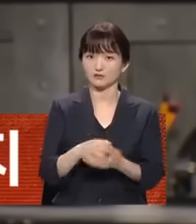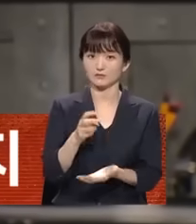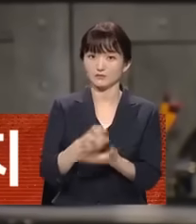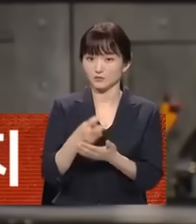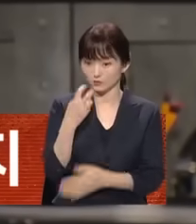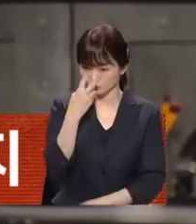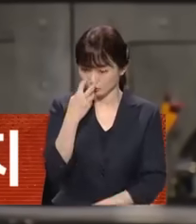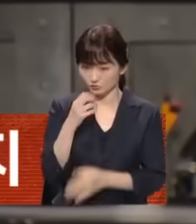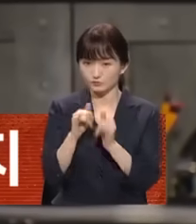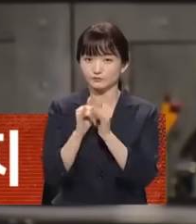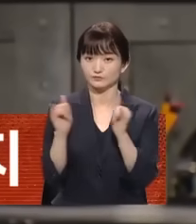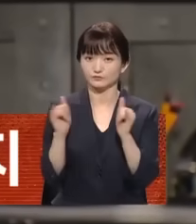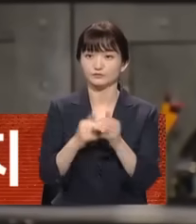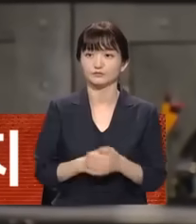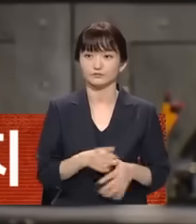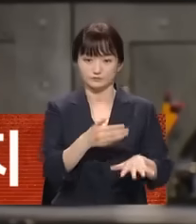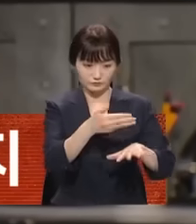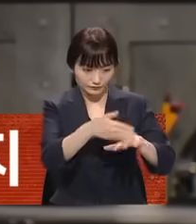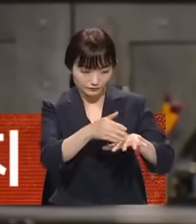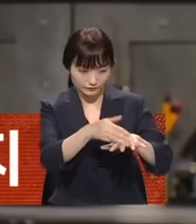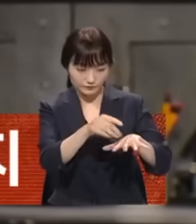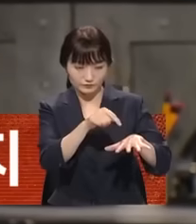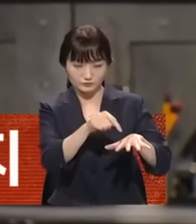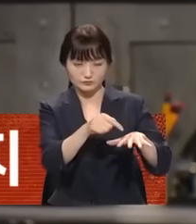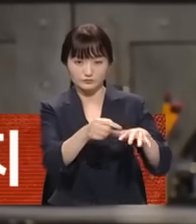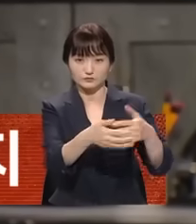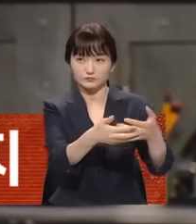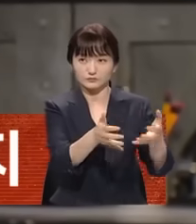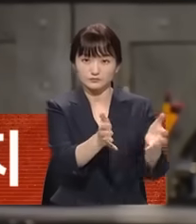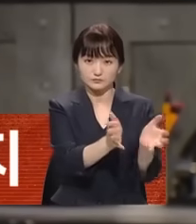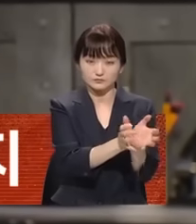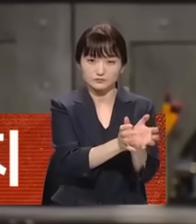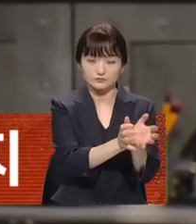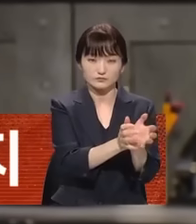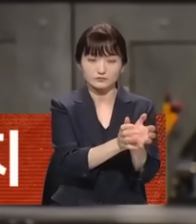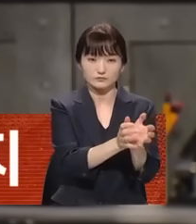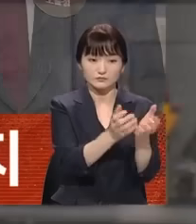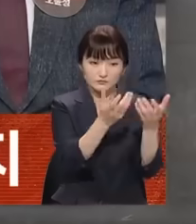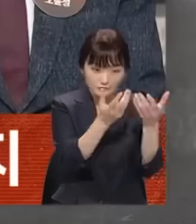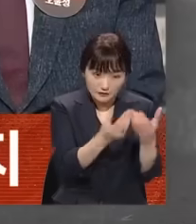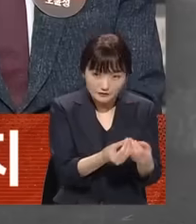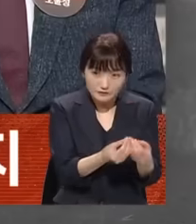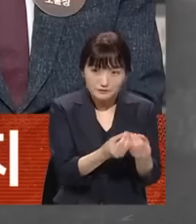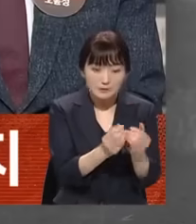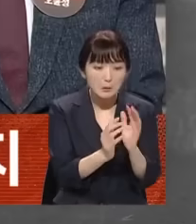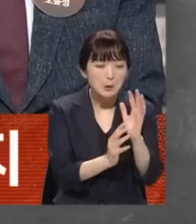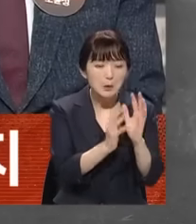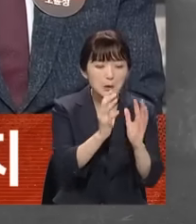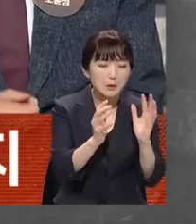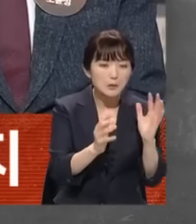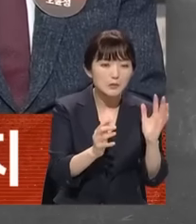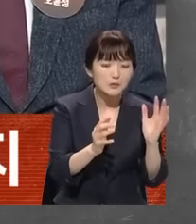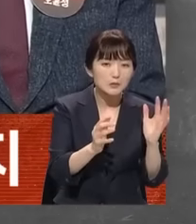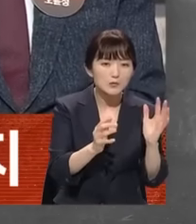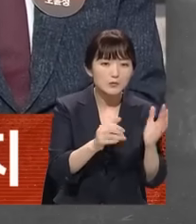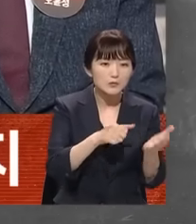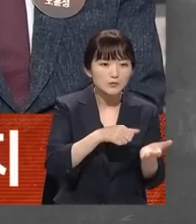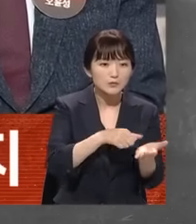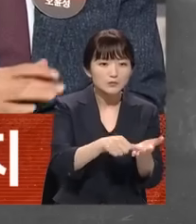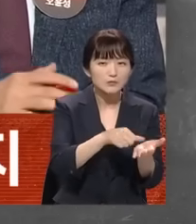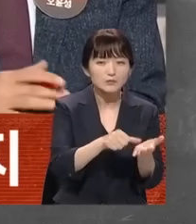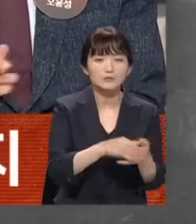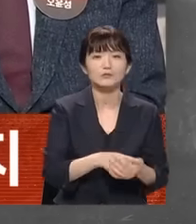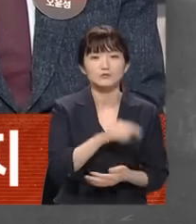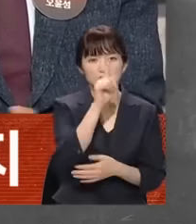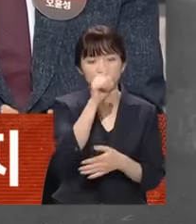조폭 단속을 우리가 그 자초제거에 비유를 해보면이 자초제거라고 하는 것은 한 번에서 끝나는 것이